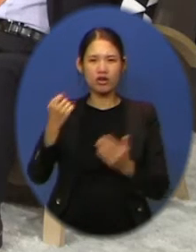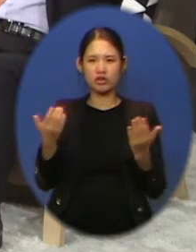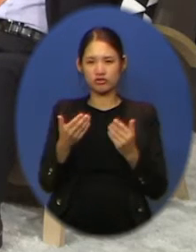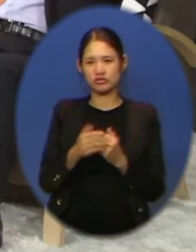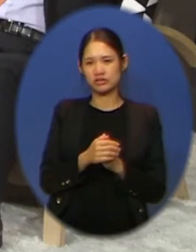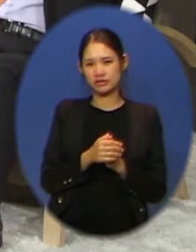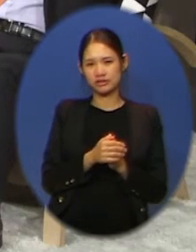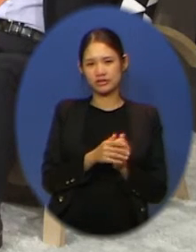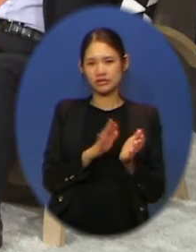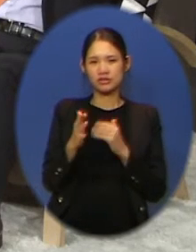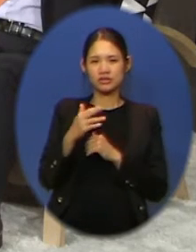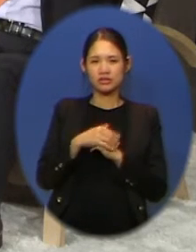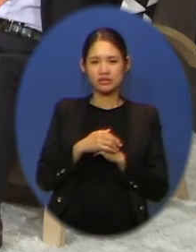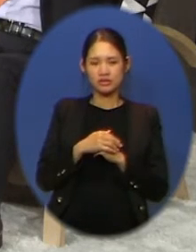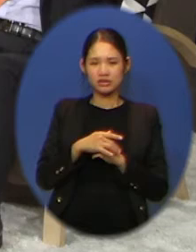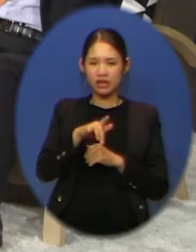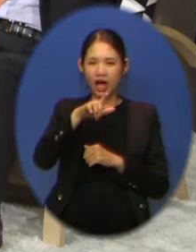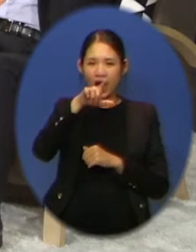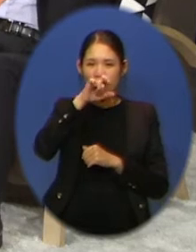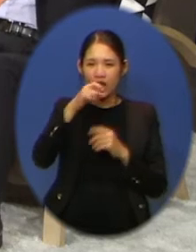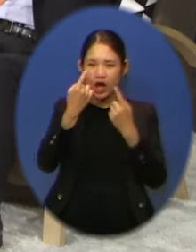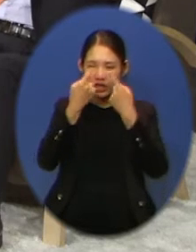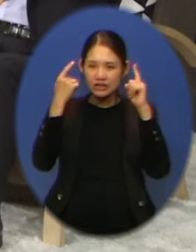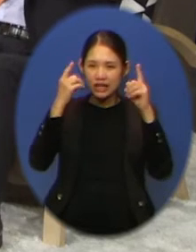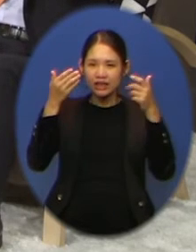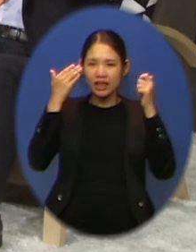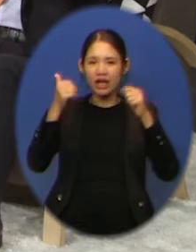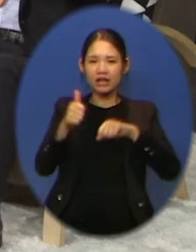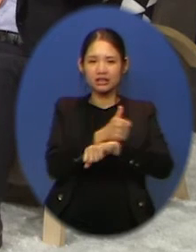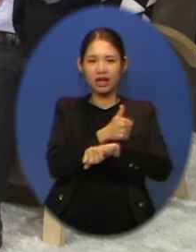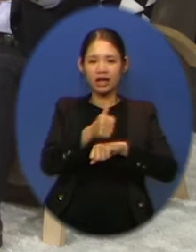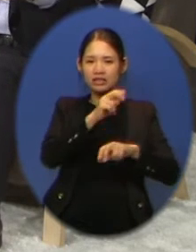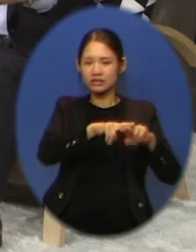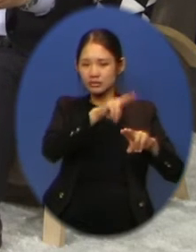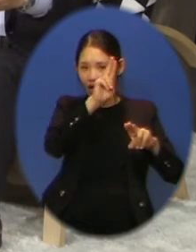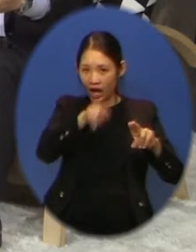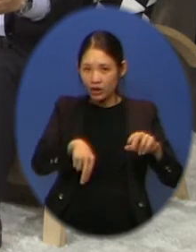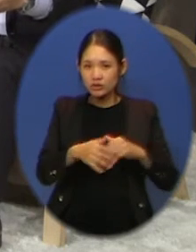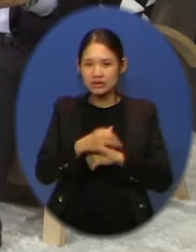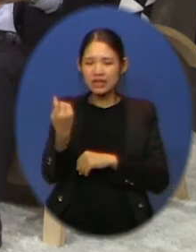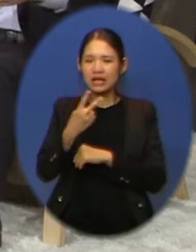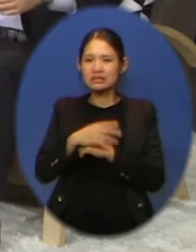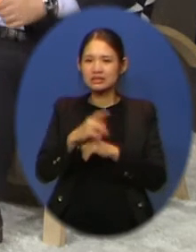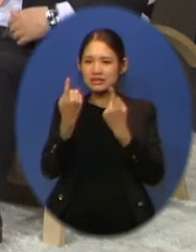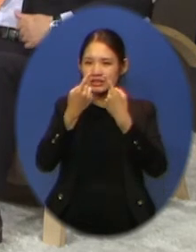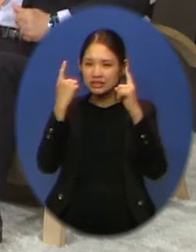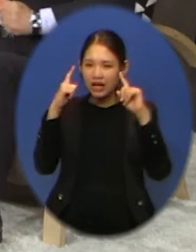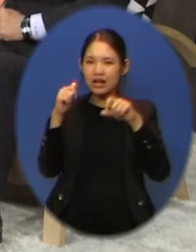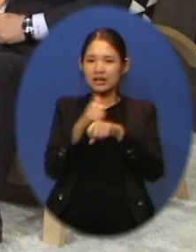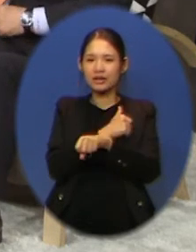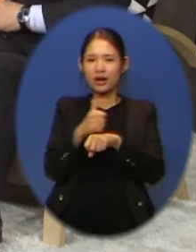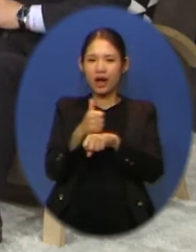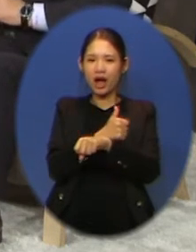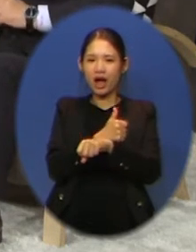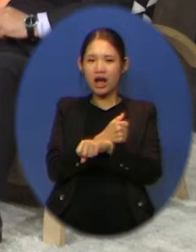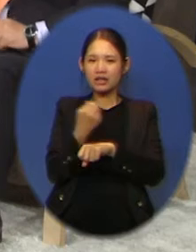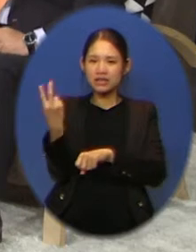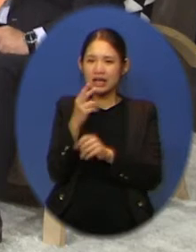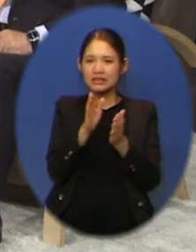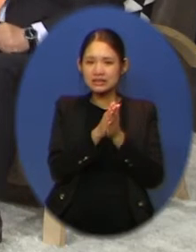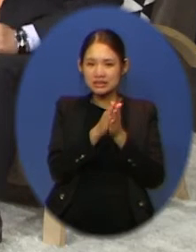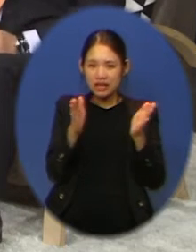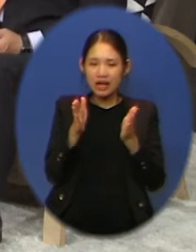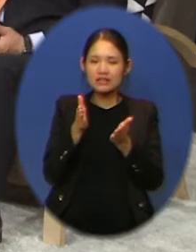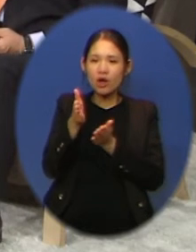대학교를 이제 연세대를 다니시다 그만두시고 대학을 입학을 1학년 때부터 다시 하신 네, 다시 거죠 했습니다. 그때. 네. 그때는